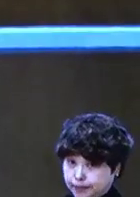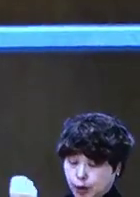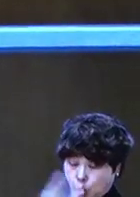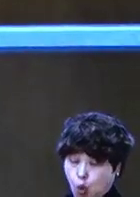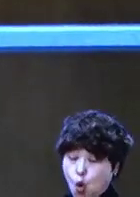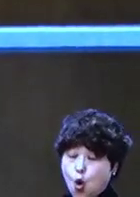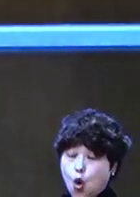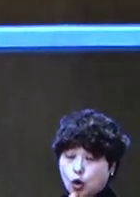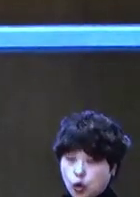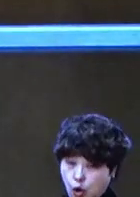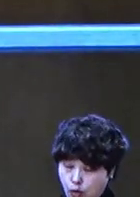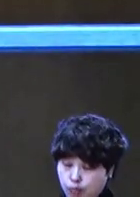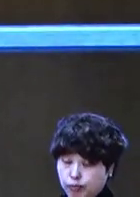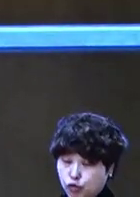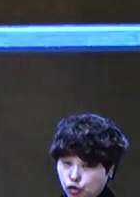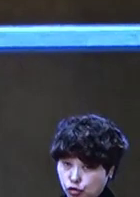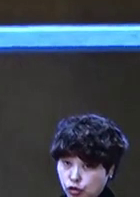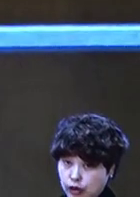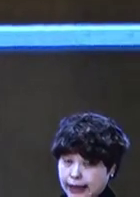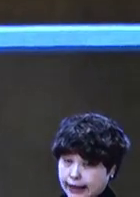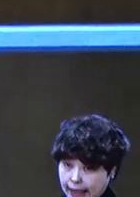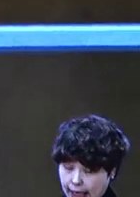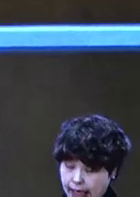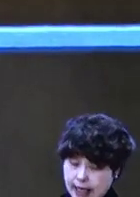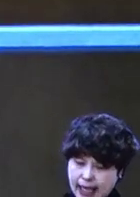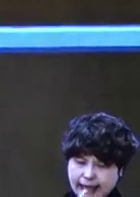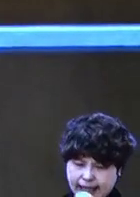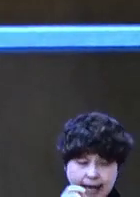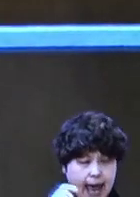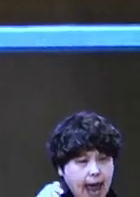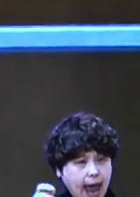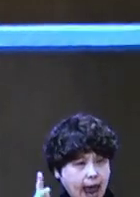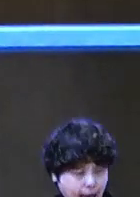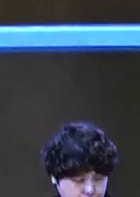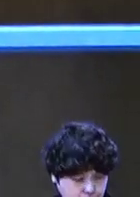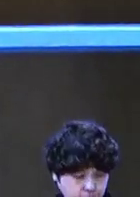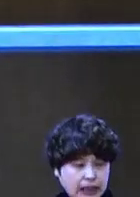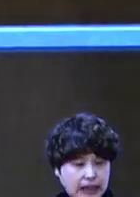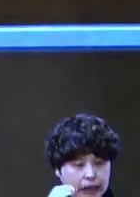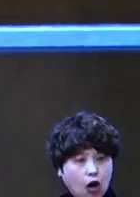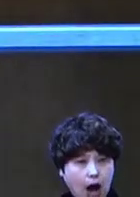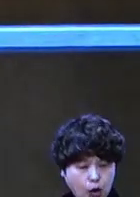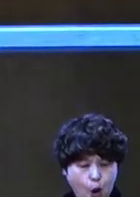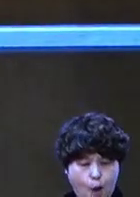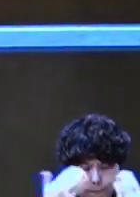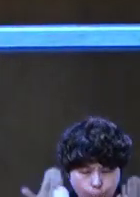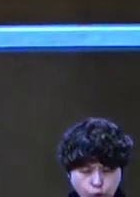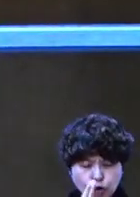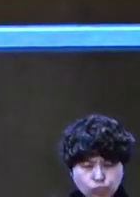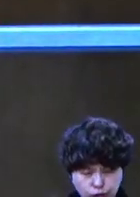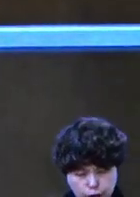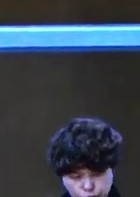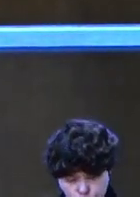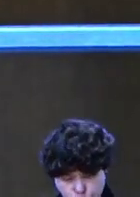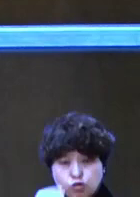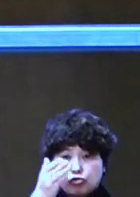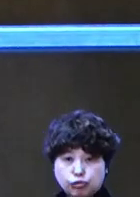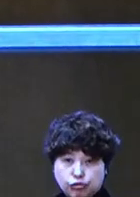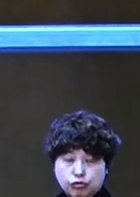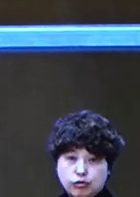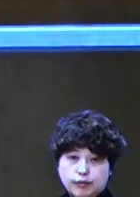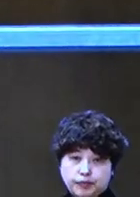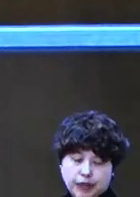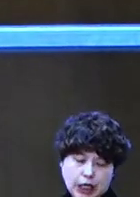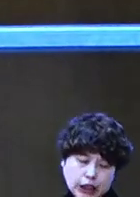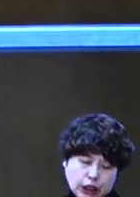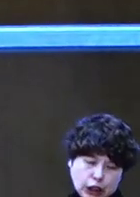더불어민주당이 함께 의회혁신 TF를 신설하고 의회의 전반적인 문제를 개선해 나가고 있습니다. 선진적인